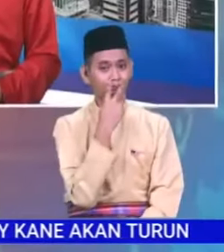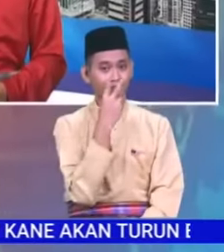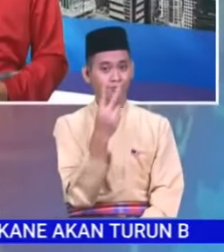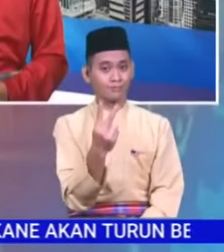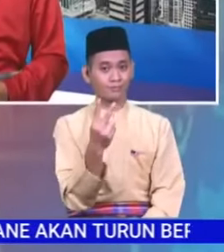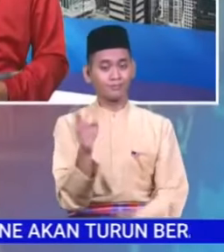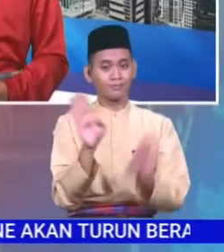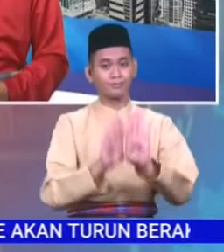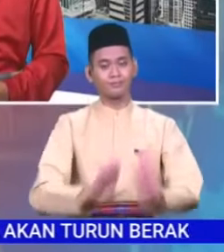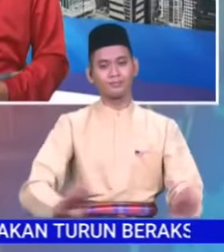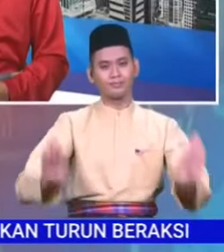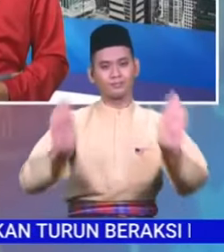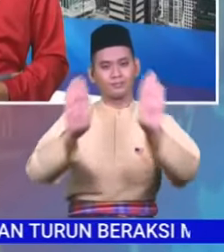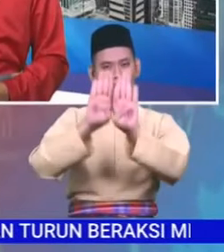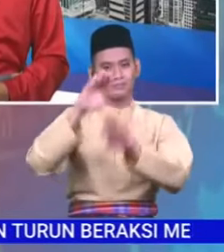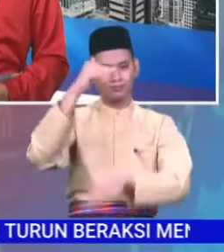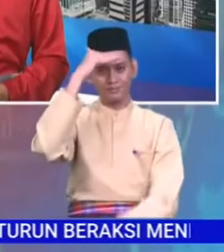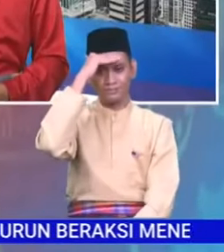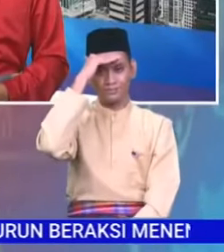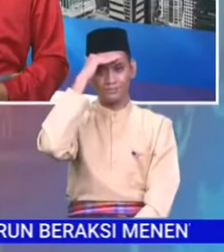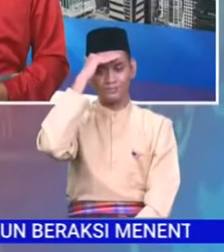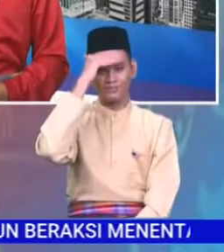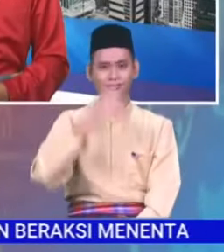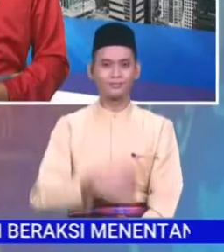vaksinasi di Johor